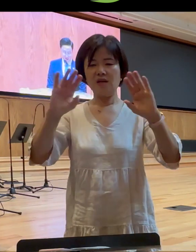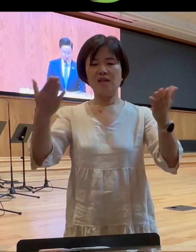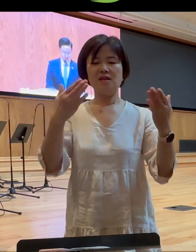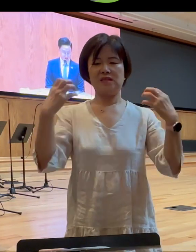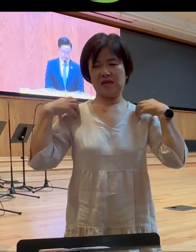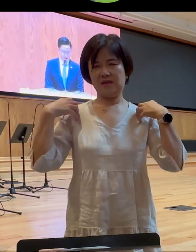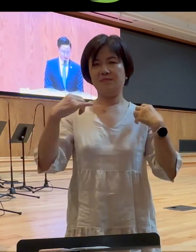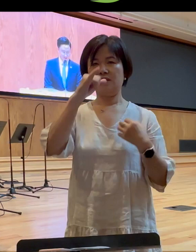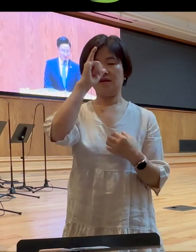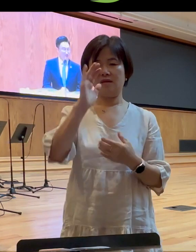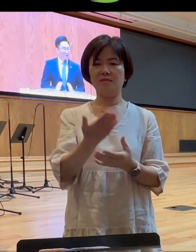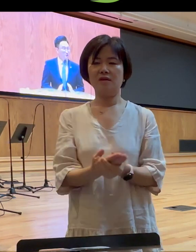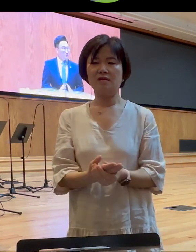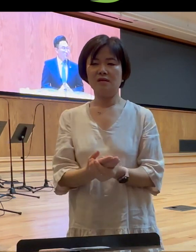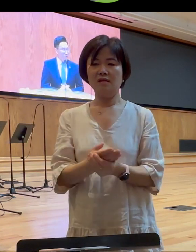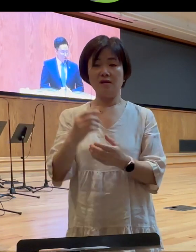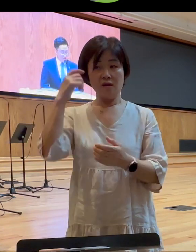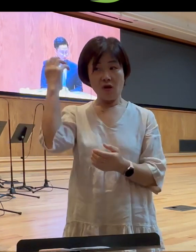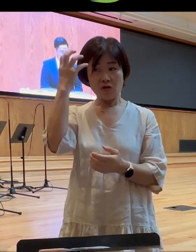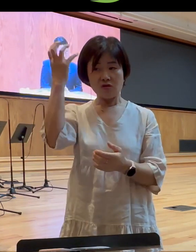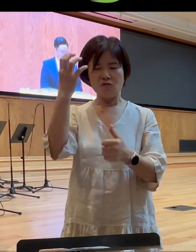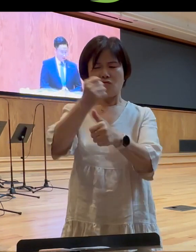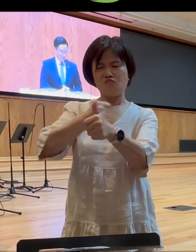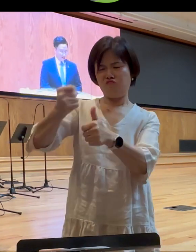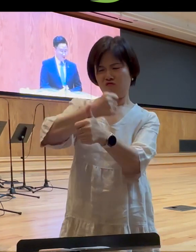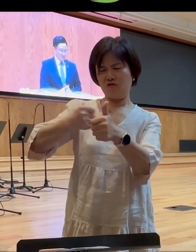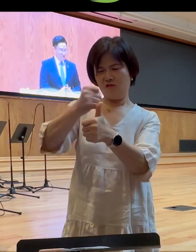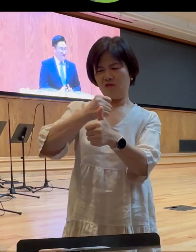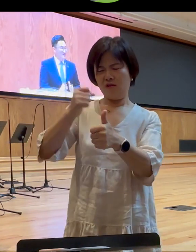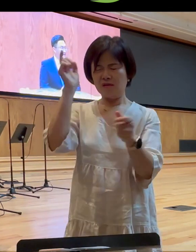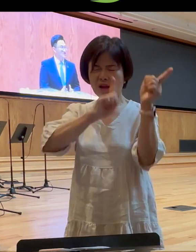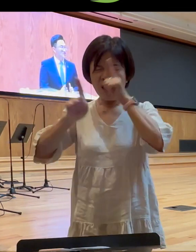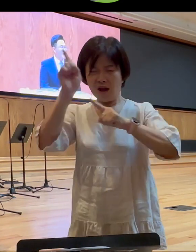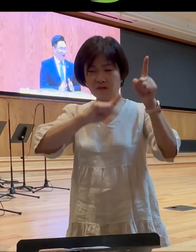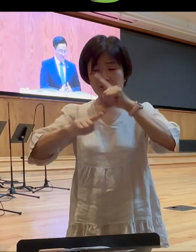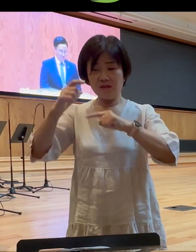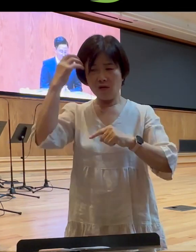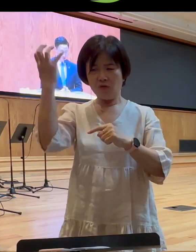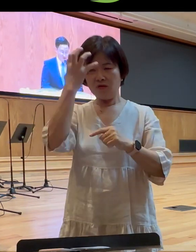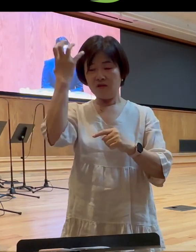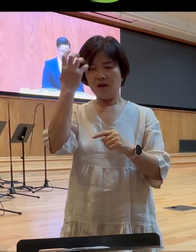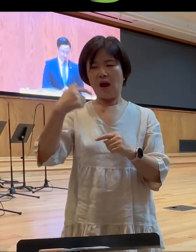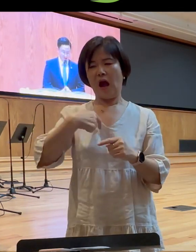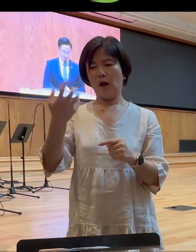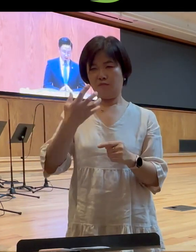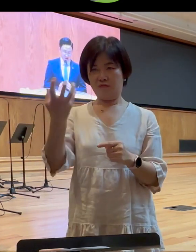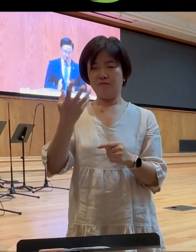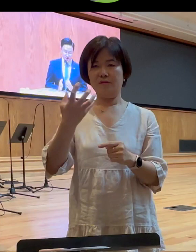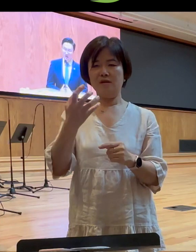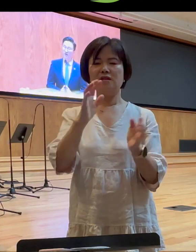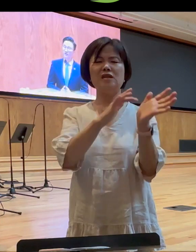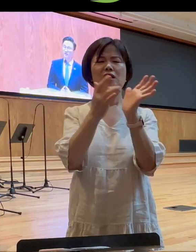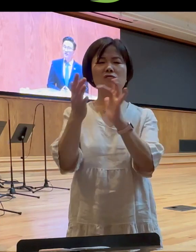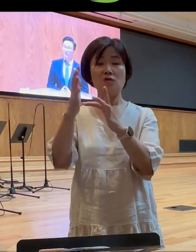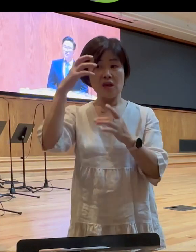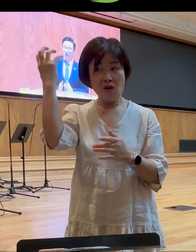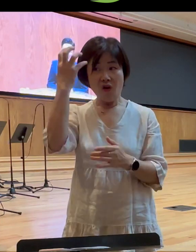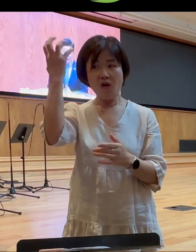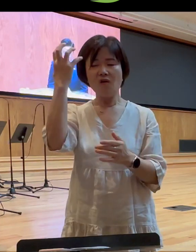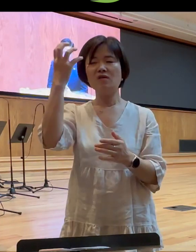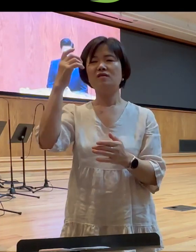있습니다. 영적으로 묶이고 상한 영혼들의 상처와 아픔을 예수의 영,